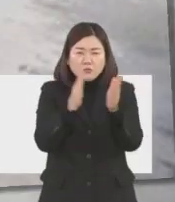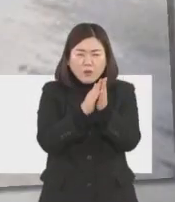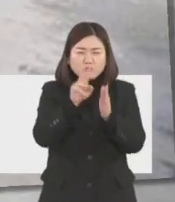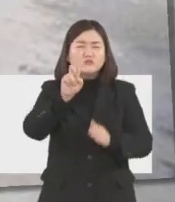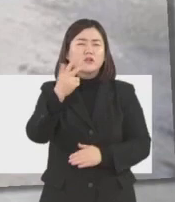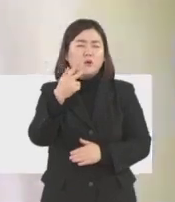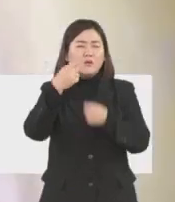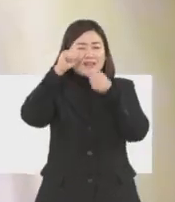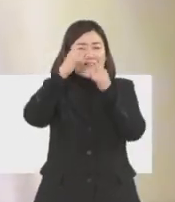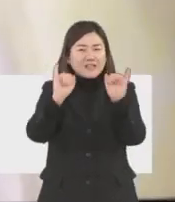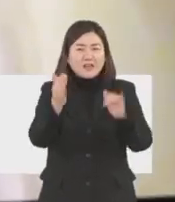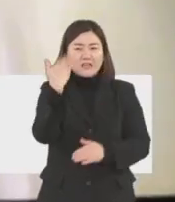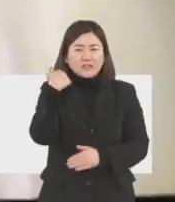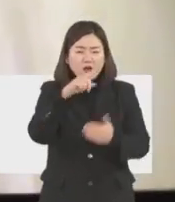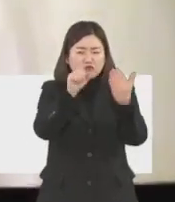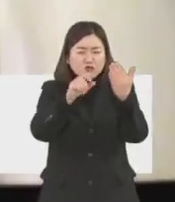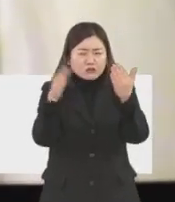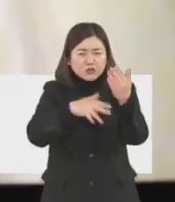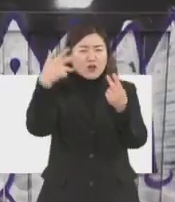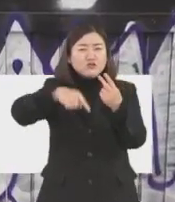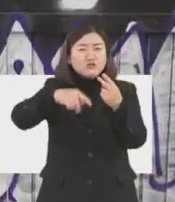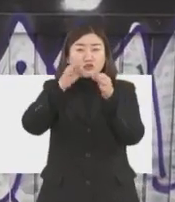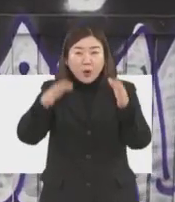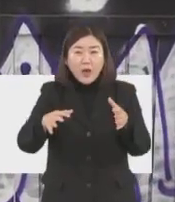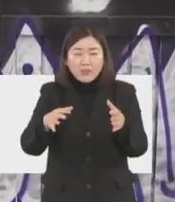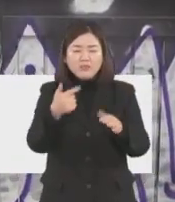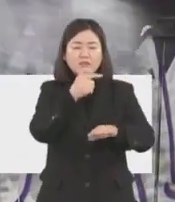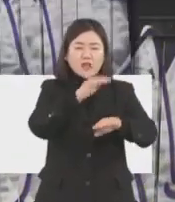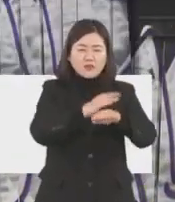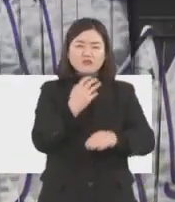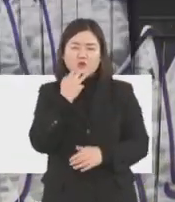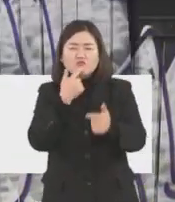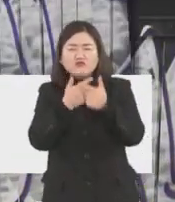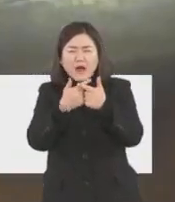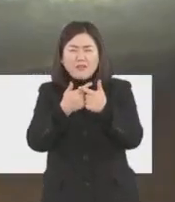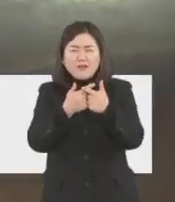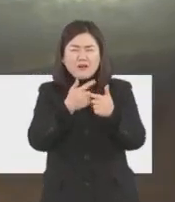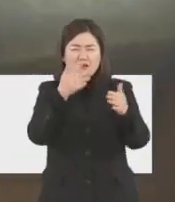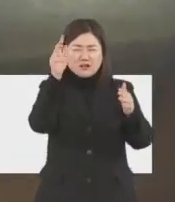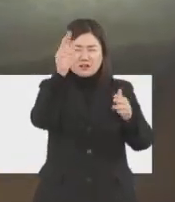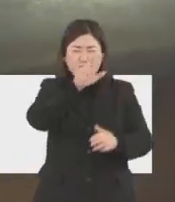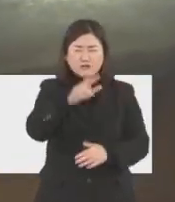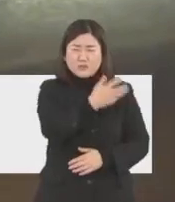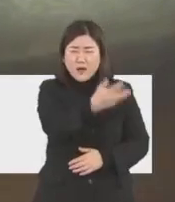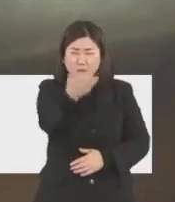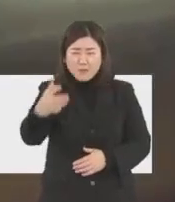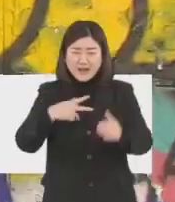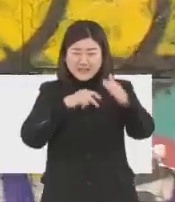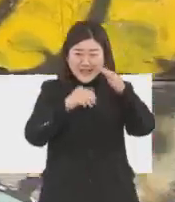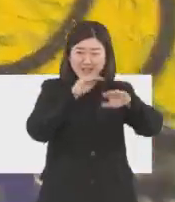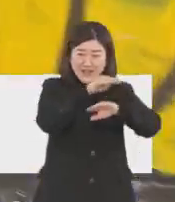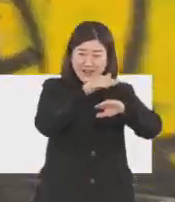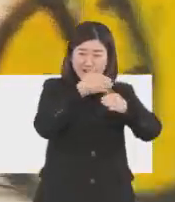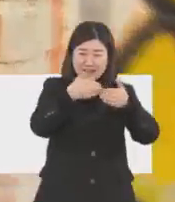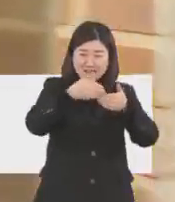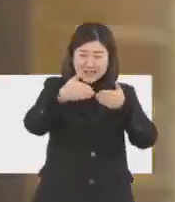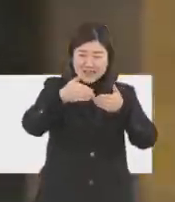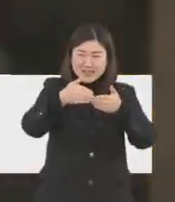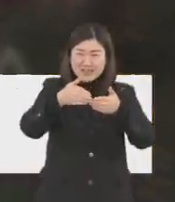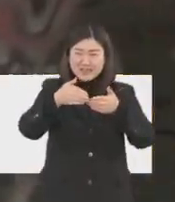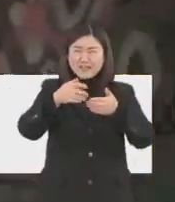27살 bc와 지난 9월부터 약 2주 동안 대전과 서울 부산 등 전국 여섯곳의 지하철 차량기지를 돌며